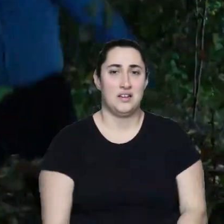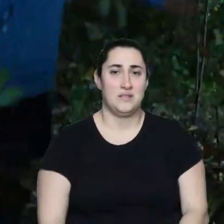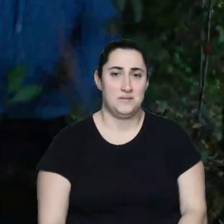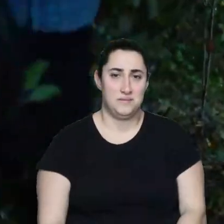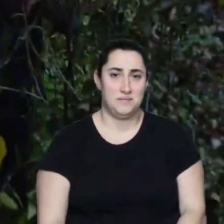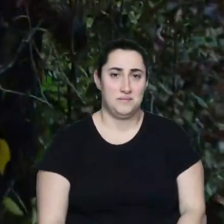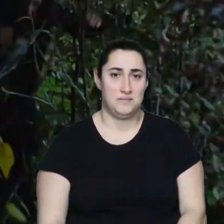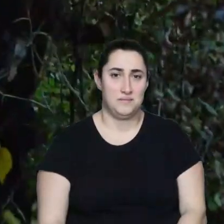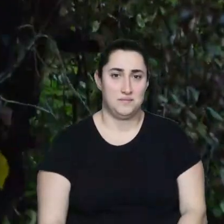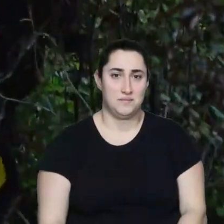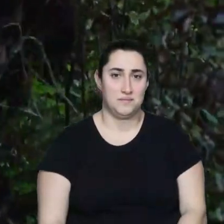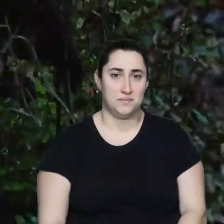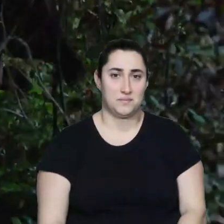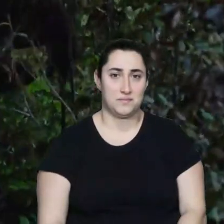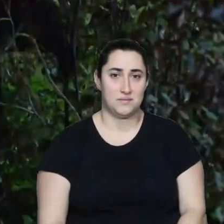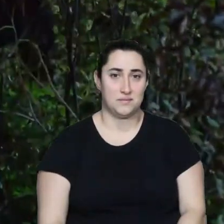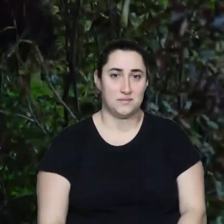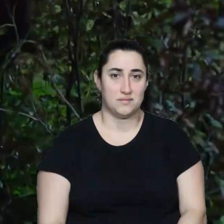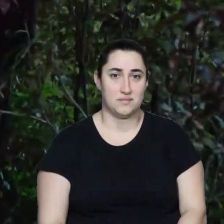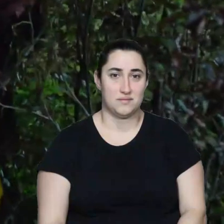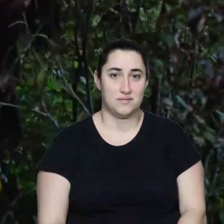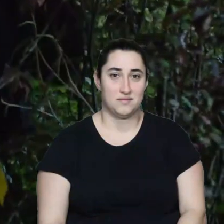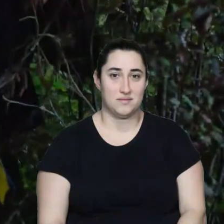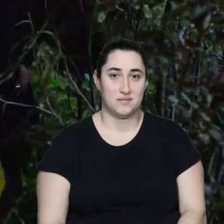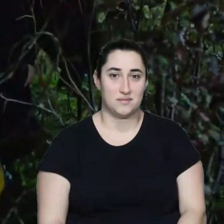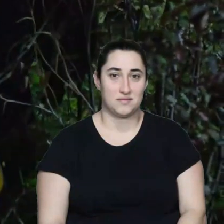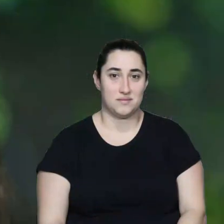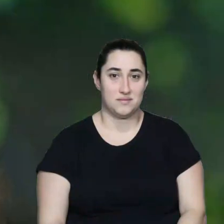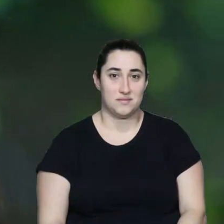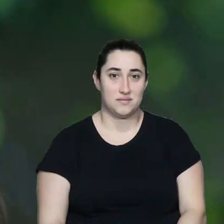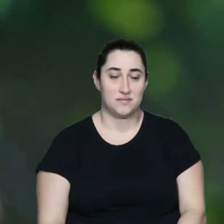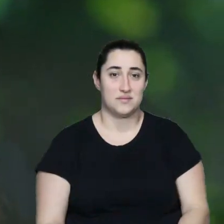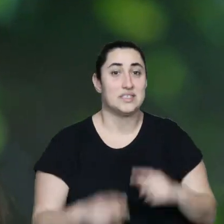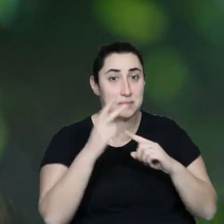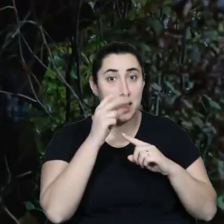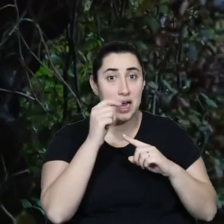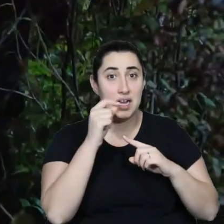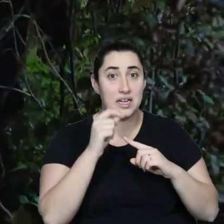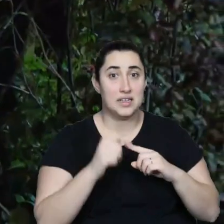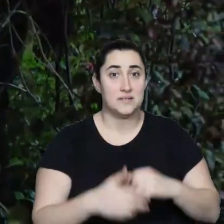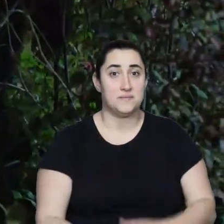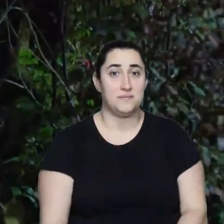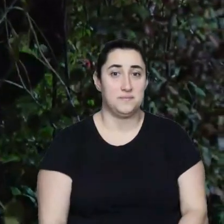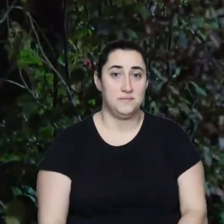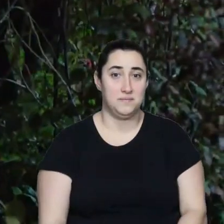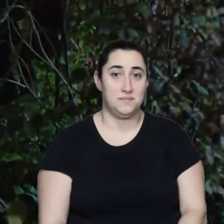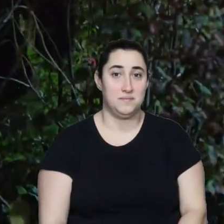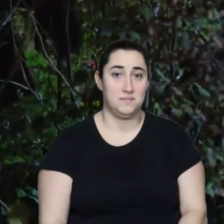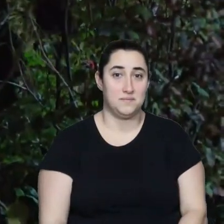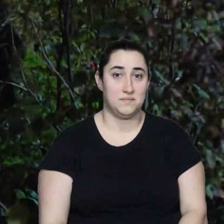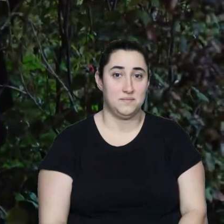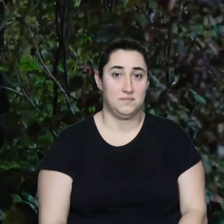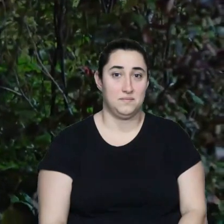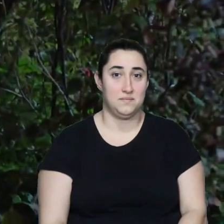aldı, sallayarak koşuyor. İleride Oral, Fatih ve kızlar. İsmail karanlıkta odunla girişti onlara.